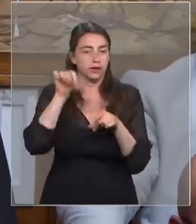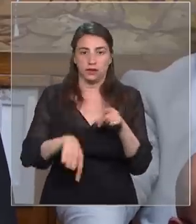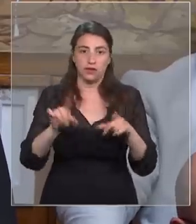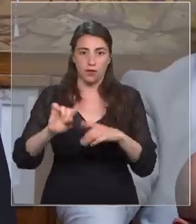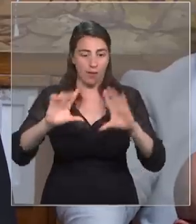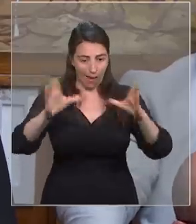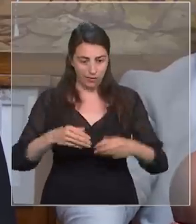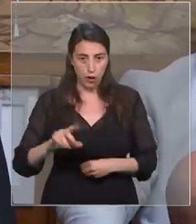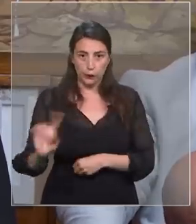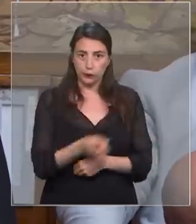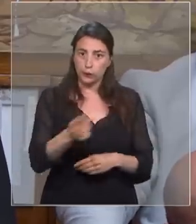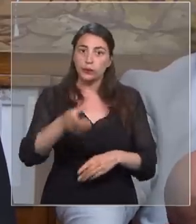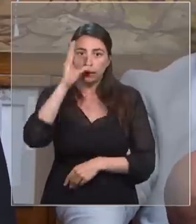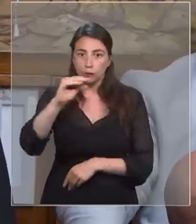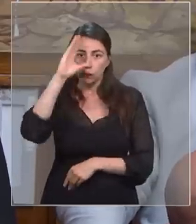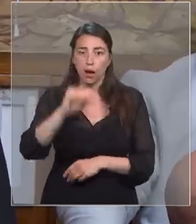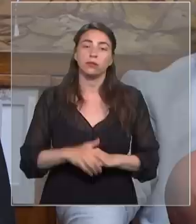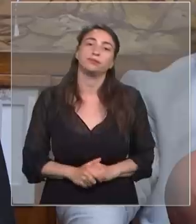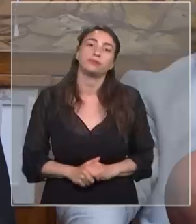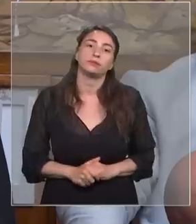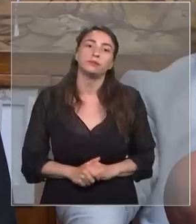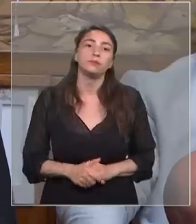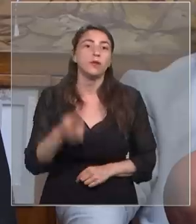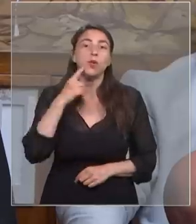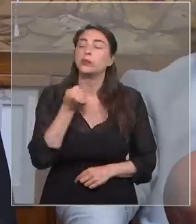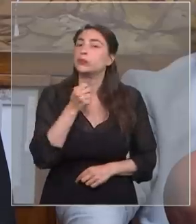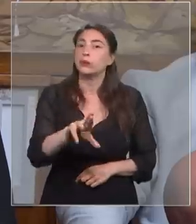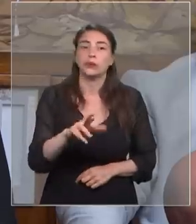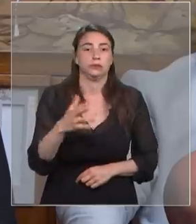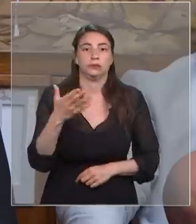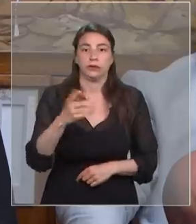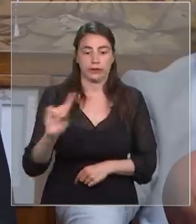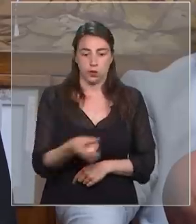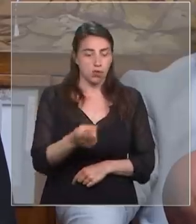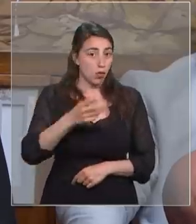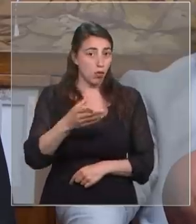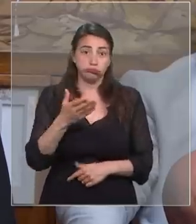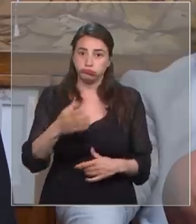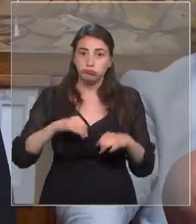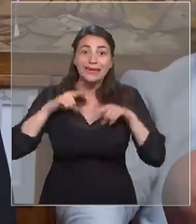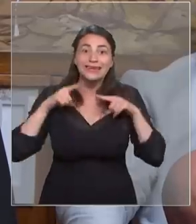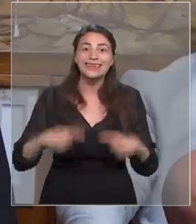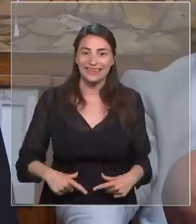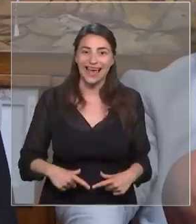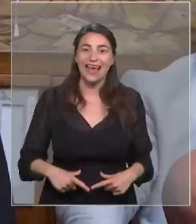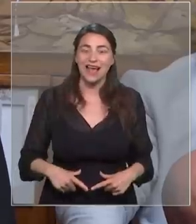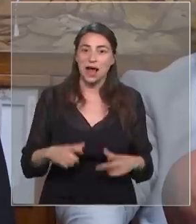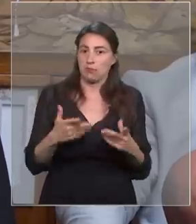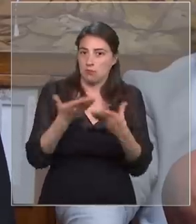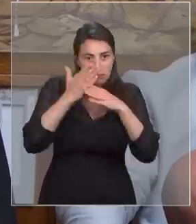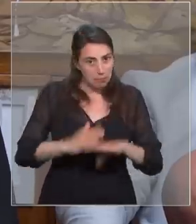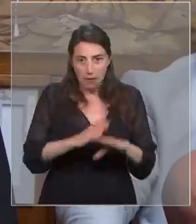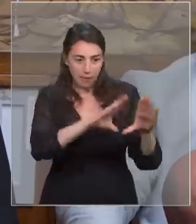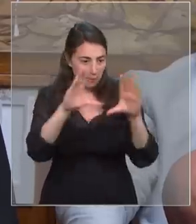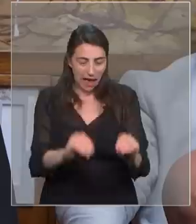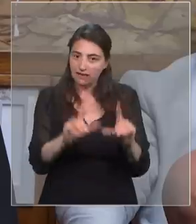de rassurer vraiment notre jeunesse, c'est de garantir une place pour chaque bachelier dans le domaine de son choix et des conditions dignes pour poursuivre les études. Ma question est